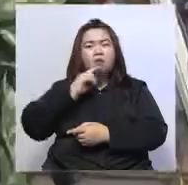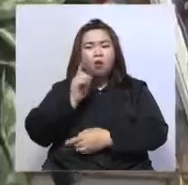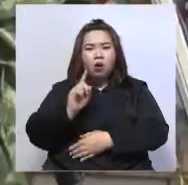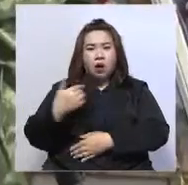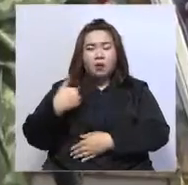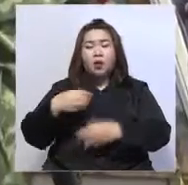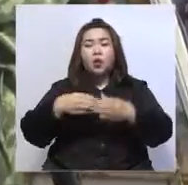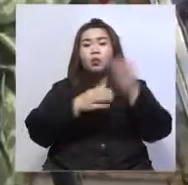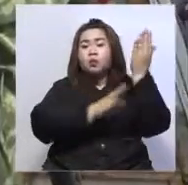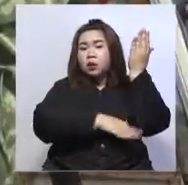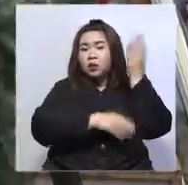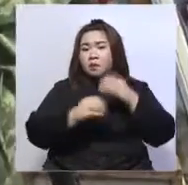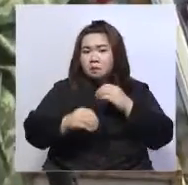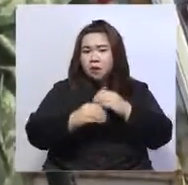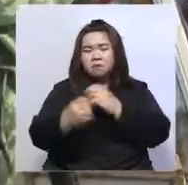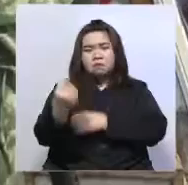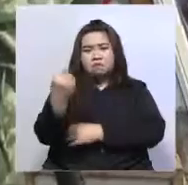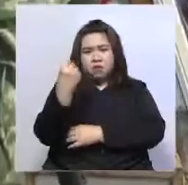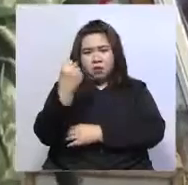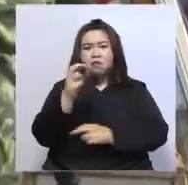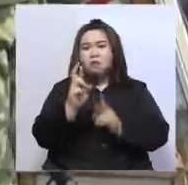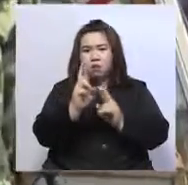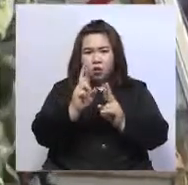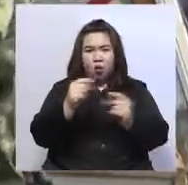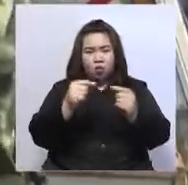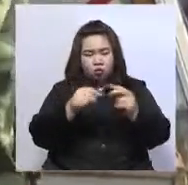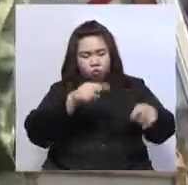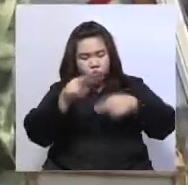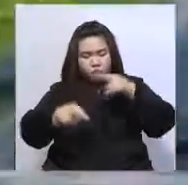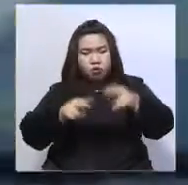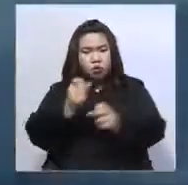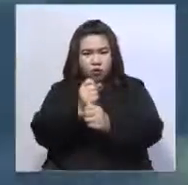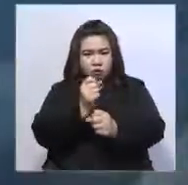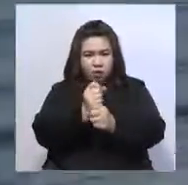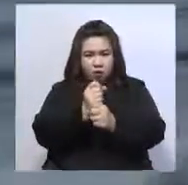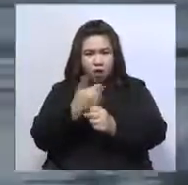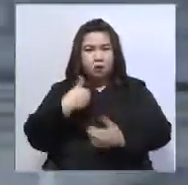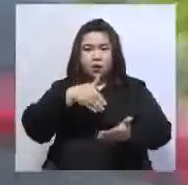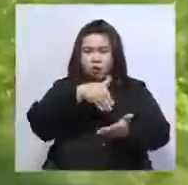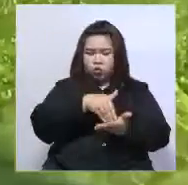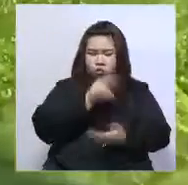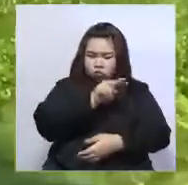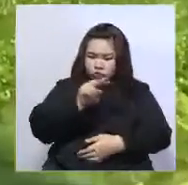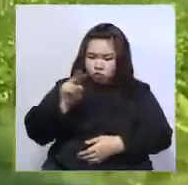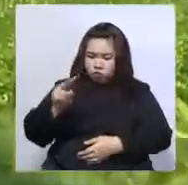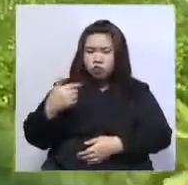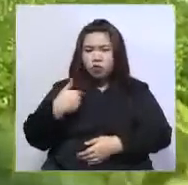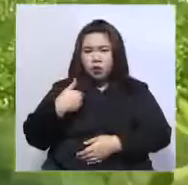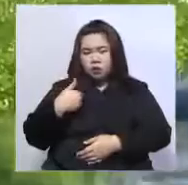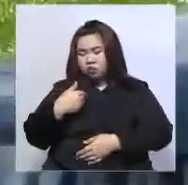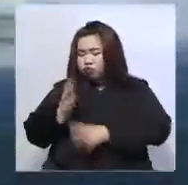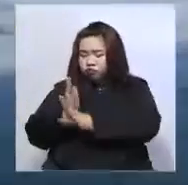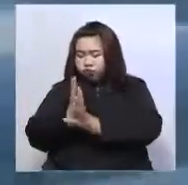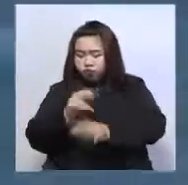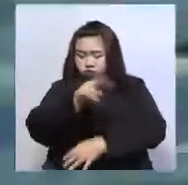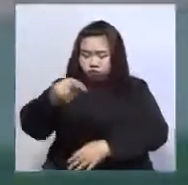จังหวัดชายแดนภาคใต้เพิ่มความเข้มงวดระมัดระวังในการออกปฏิบัติหน้าที่ทั้งการตั้งจุดตรวจจุดสกัดการลาดตระเวนพื้น